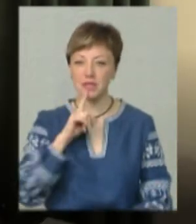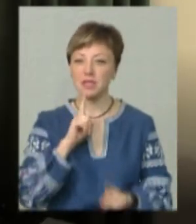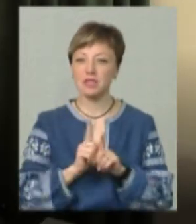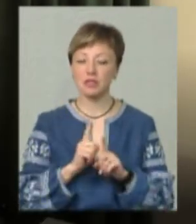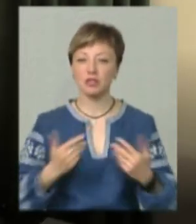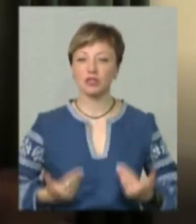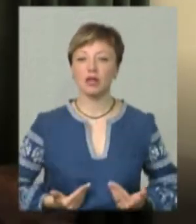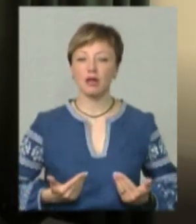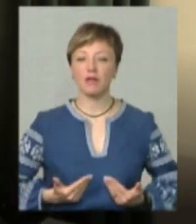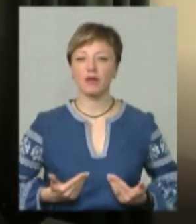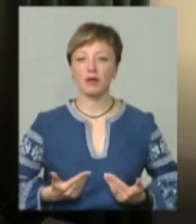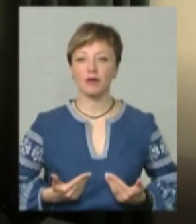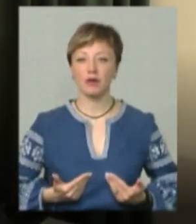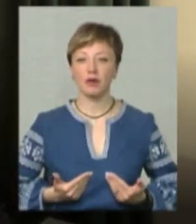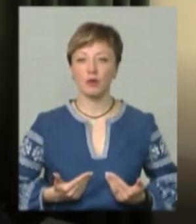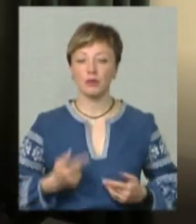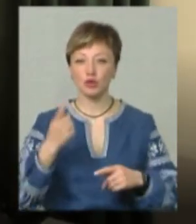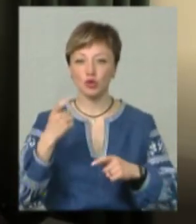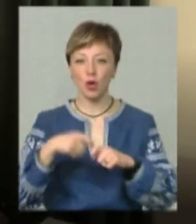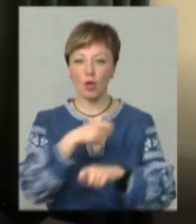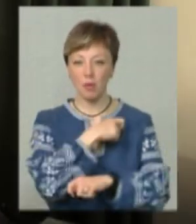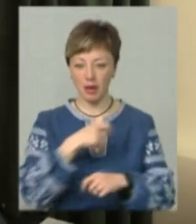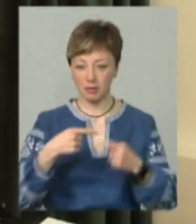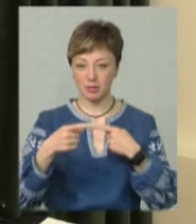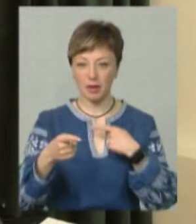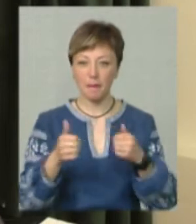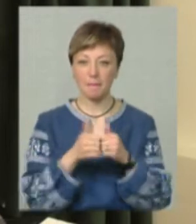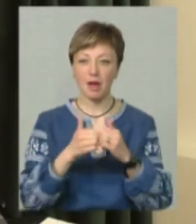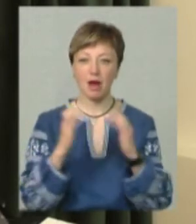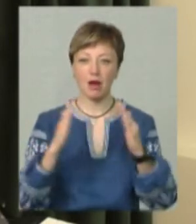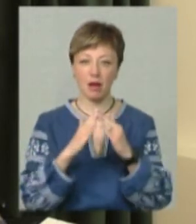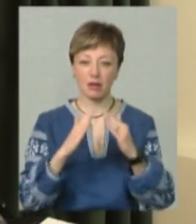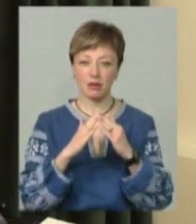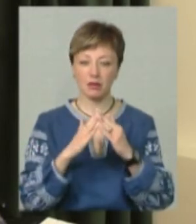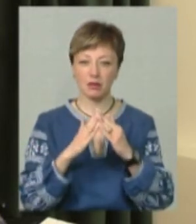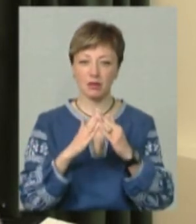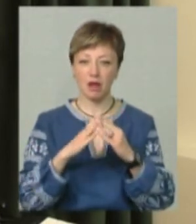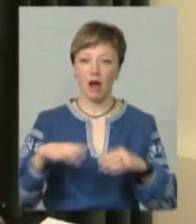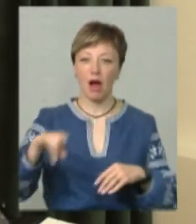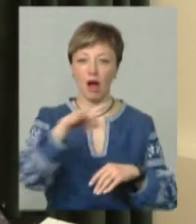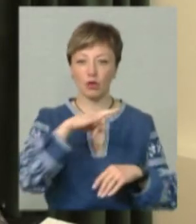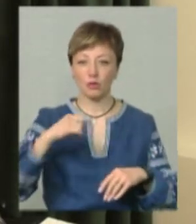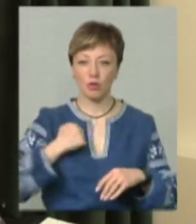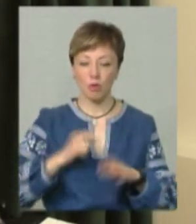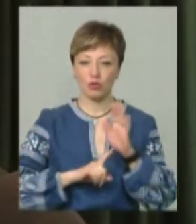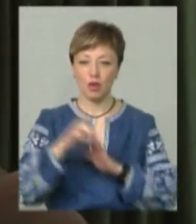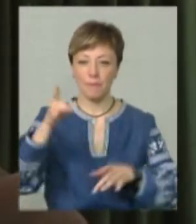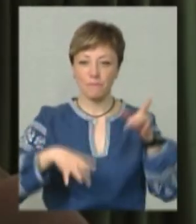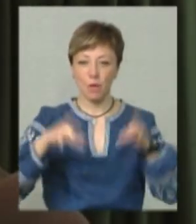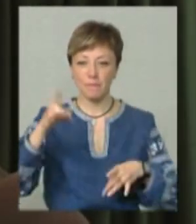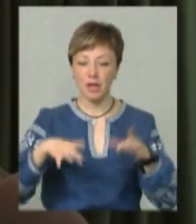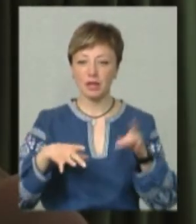живе за 100 кілометрів від мене, і у них біля хати аеродром військовий, і їх почали бомбити.